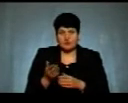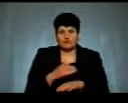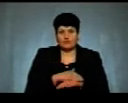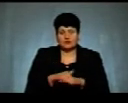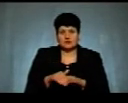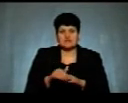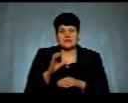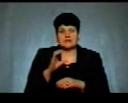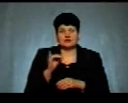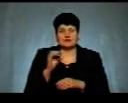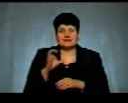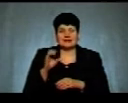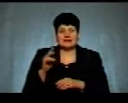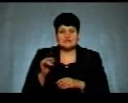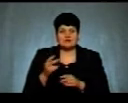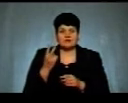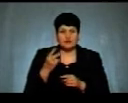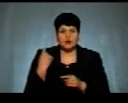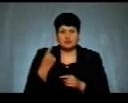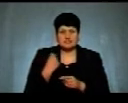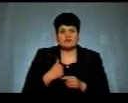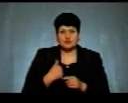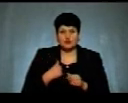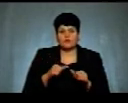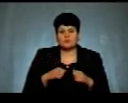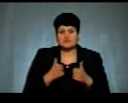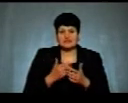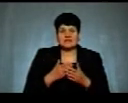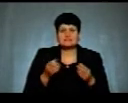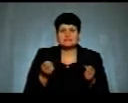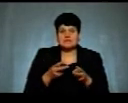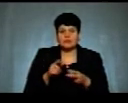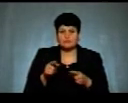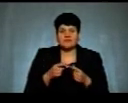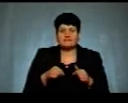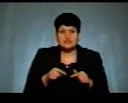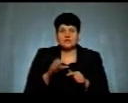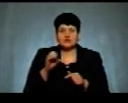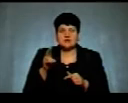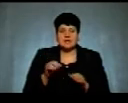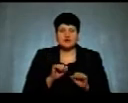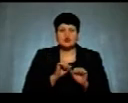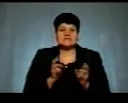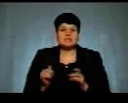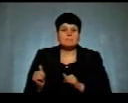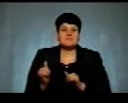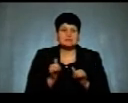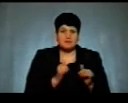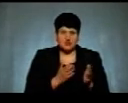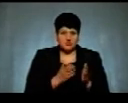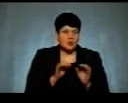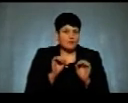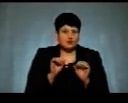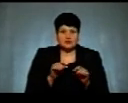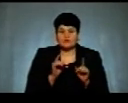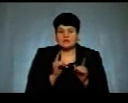вулиця Січових Стрільців, 2, обласний військовий комісаріат, є спеціальні люди, відділ соціального забезпечення. Можливо,